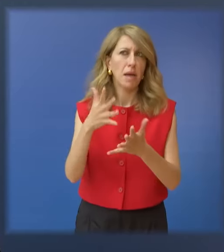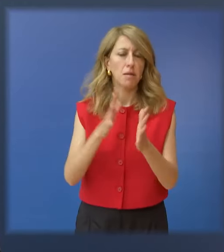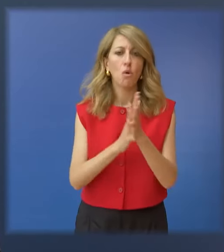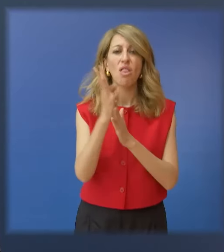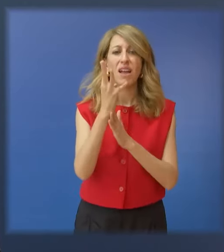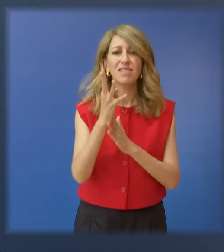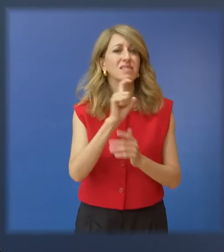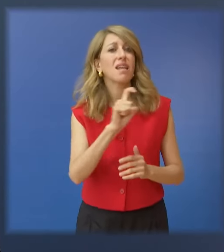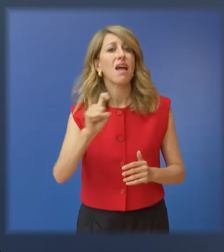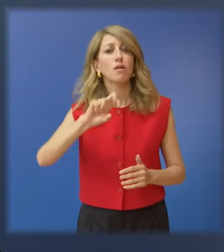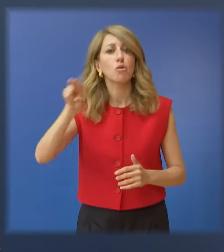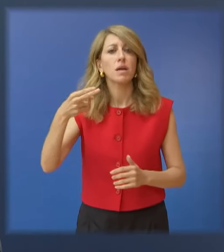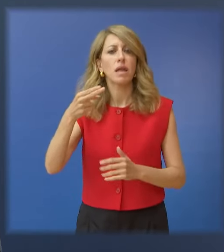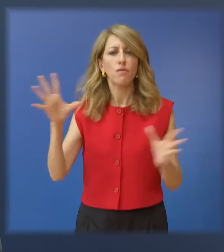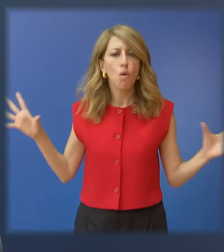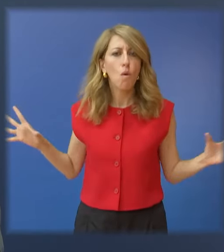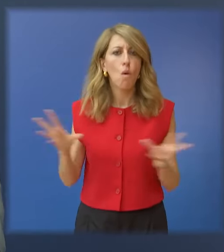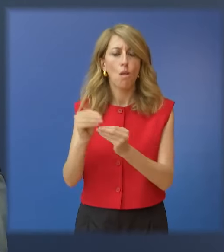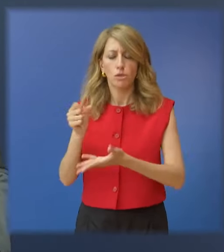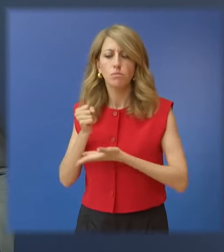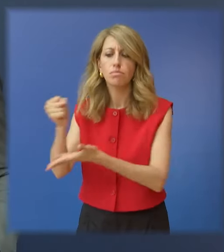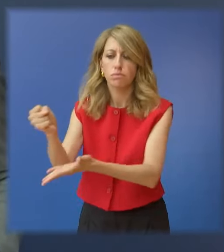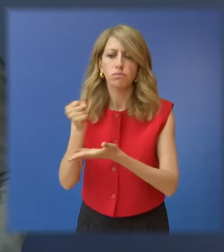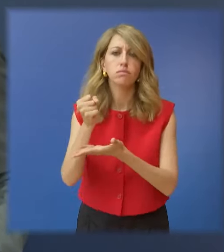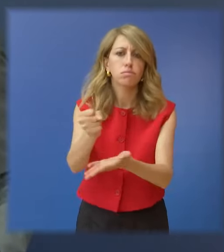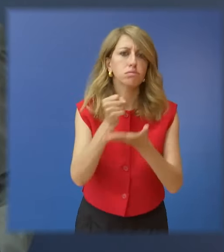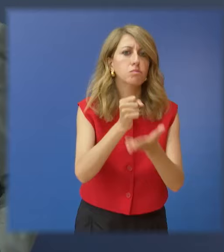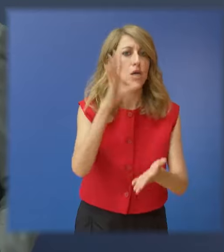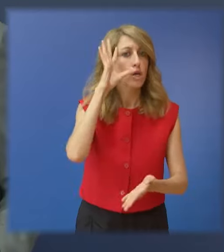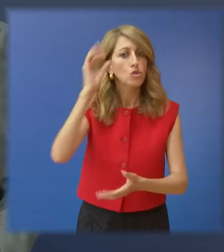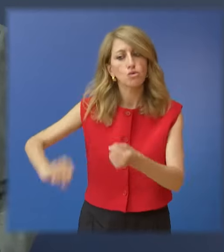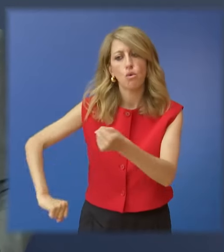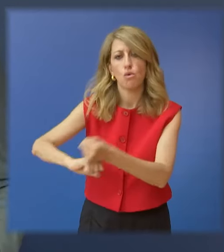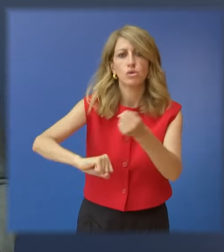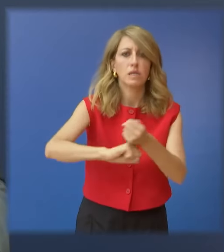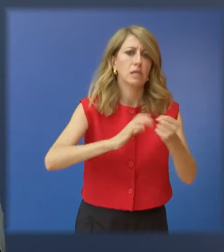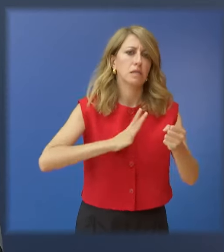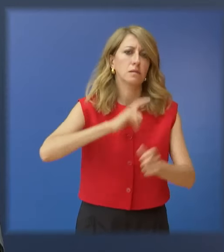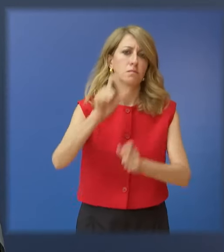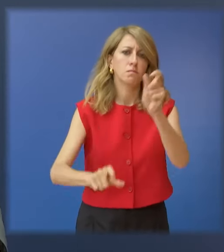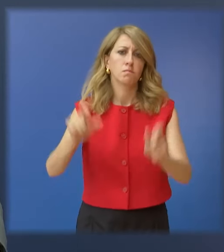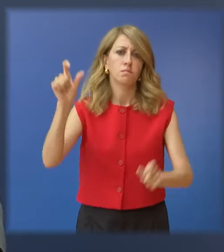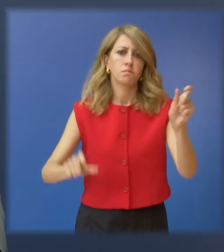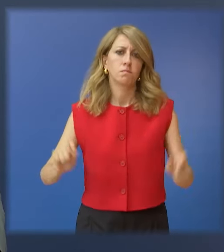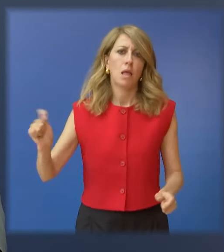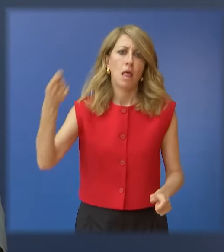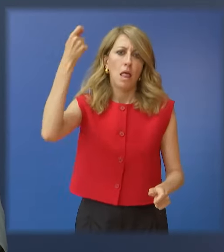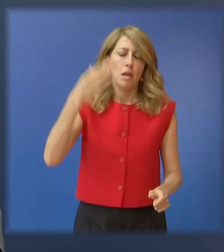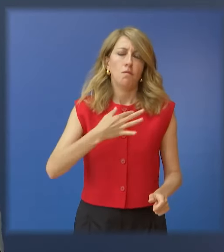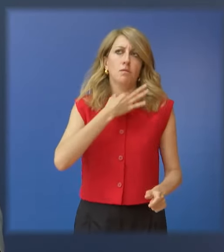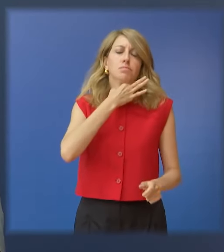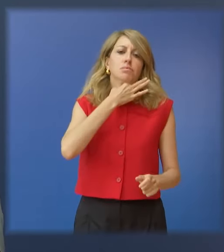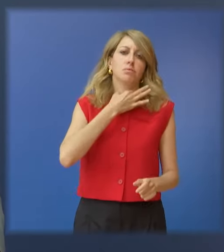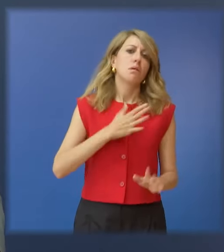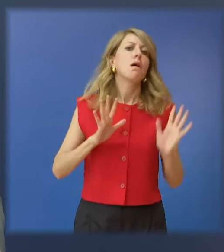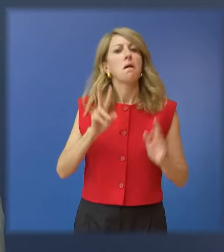στήριξη των πολιτών και των επιχειρήσεων στο ρεύμα αλλά τονίζω ότι δεν φαίνεται ότι θα φτάσουμε σε αυτό το σημείο τα στοιχεία δεν δείχνουν ότι θα φτάσουμε σε αυτό